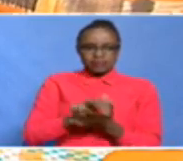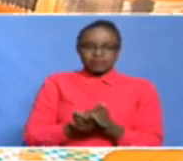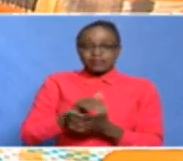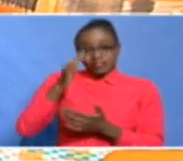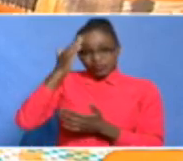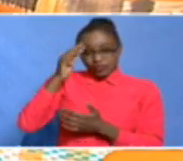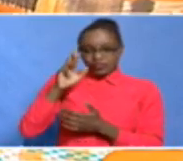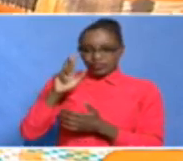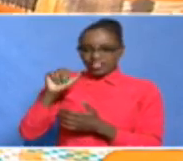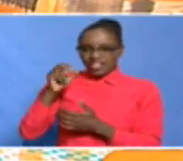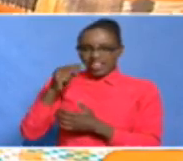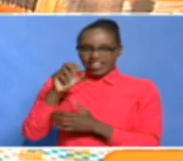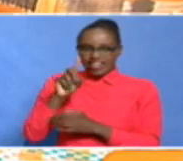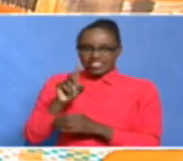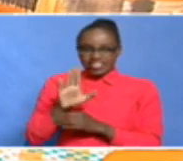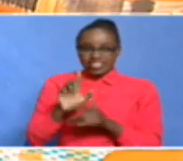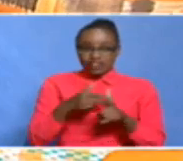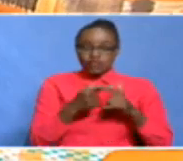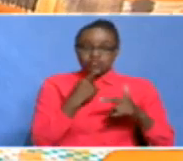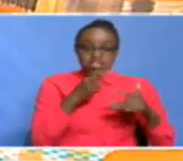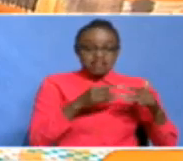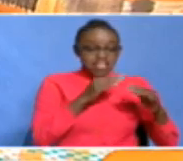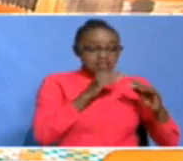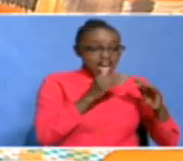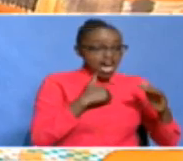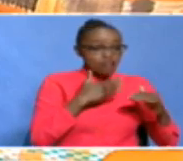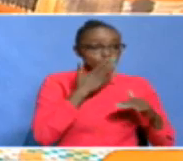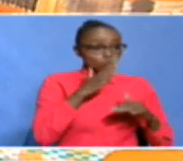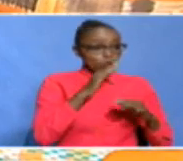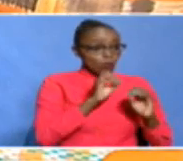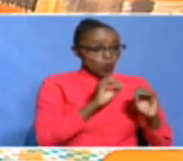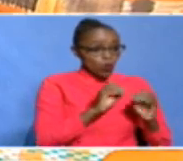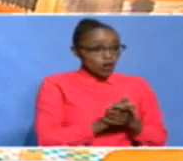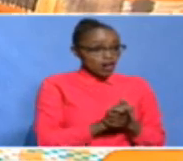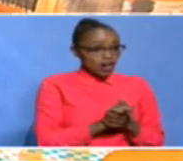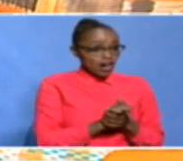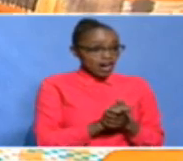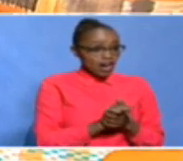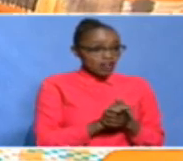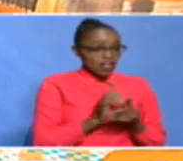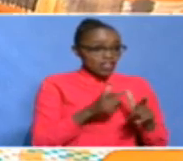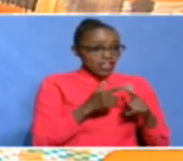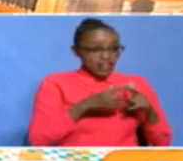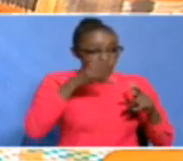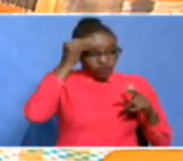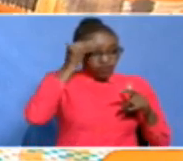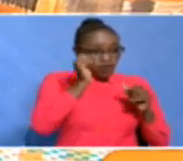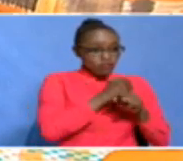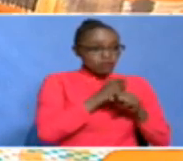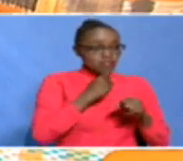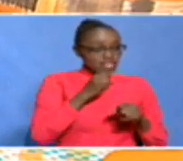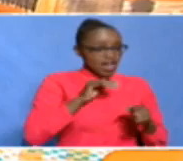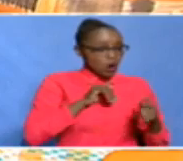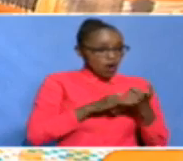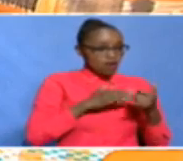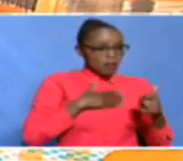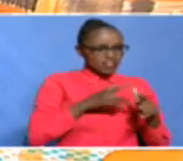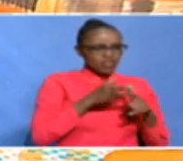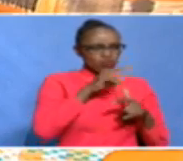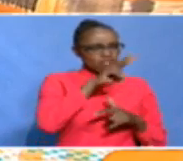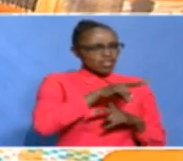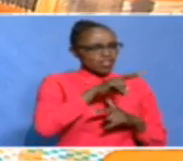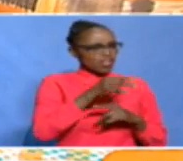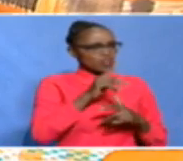Rashid, sikiza wanasema mwenye elimu hataweza kumwambia kama nyumba haina chumvi. Rashid. Tatizo na mwenye elimu huwezi kumwambia mke wangu hakuna chumvi,